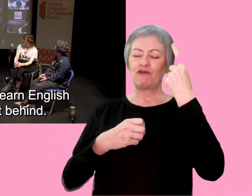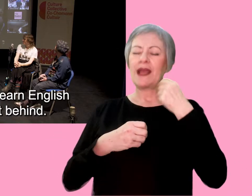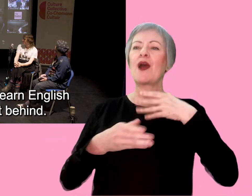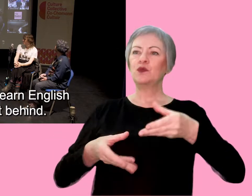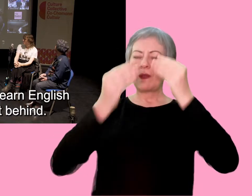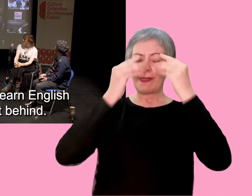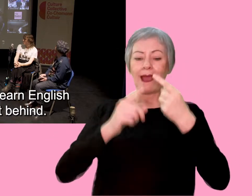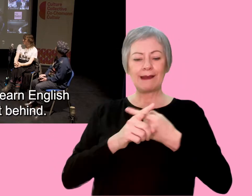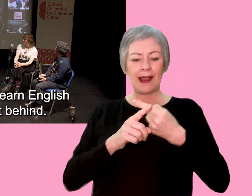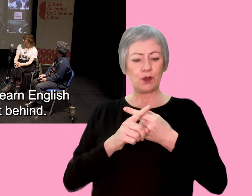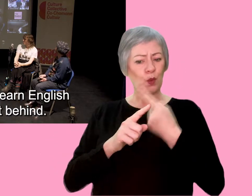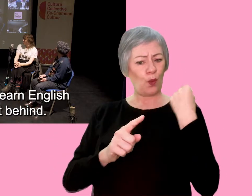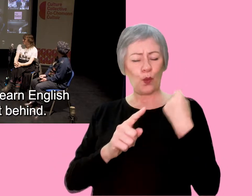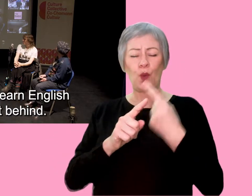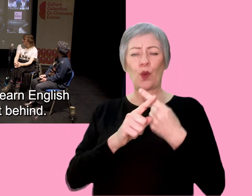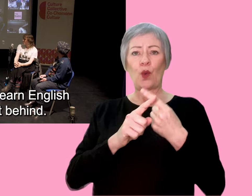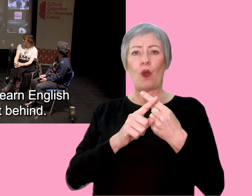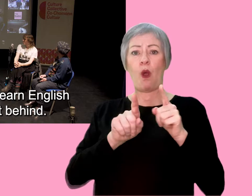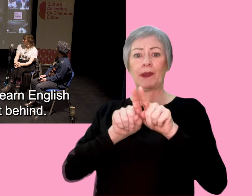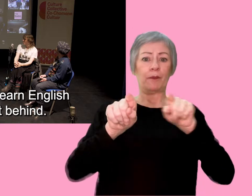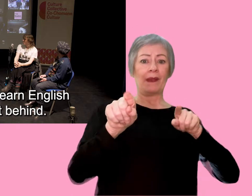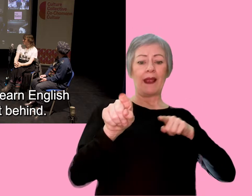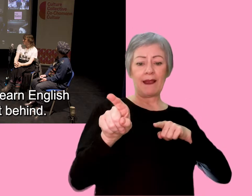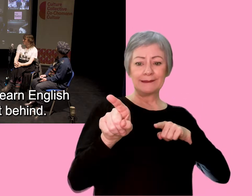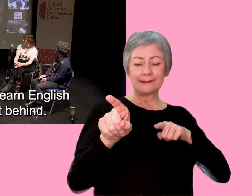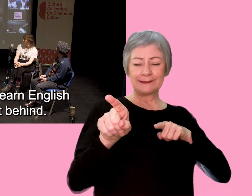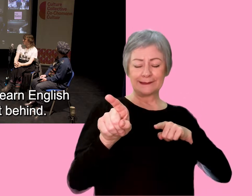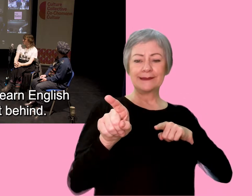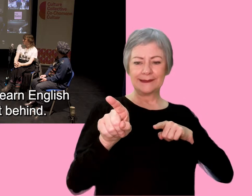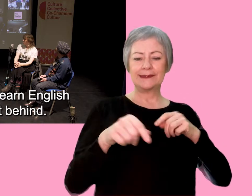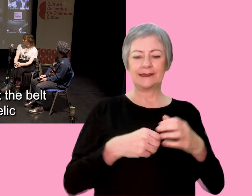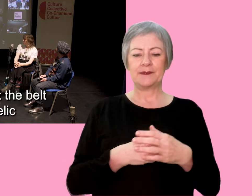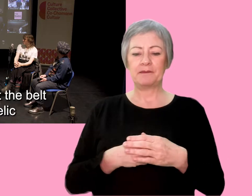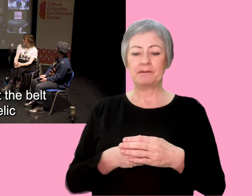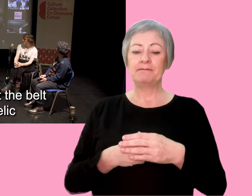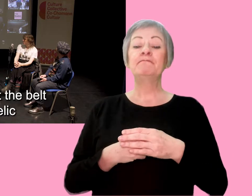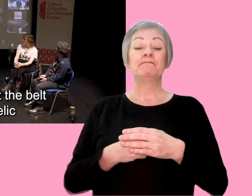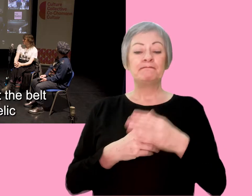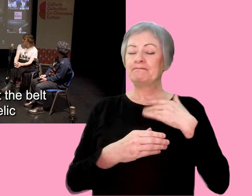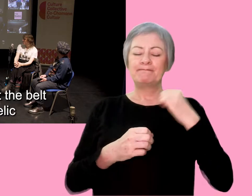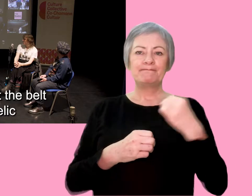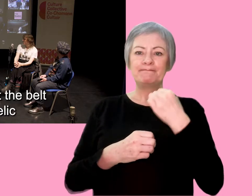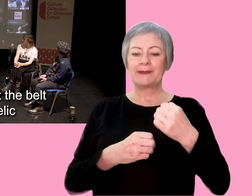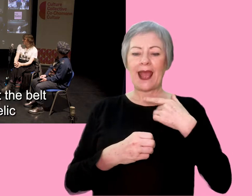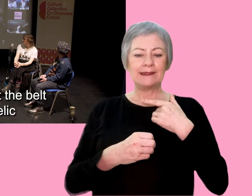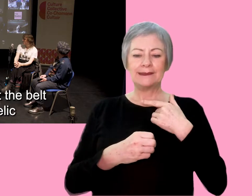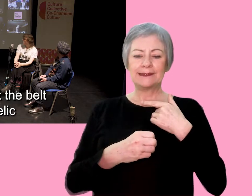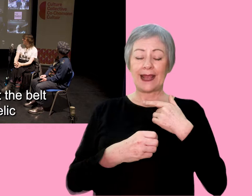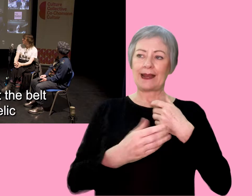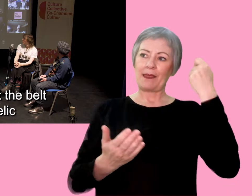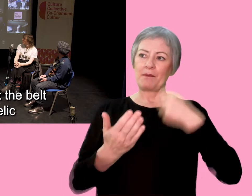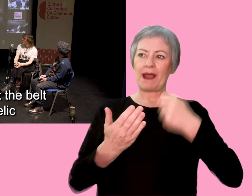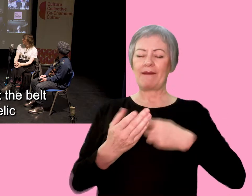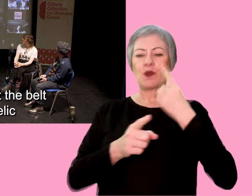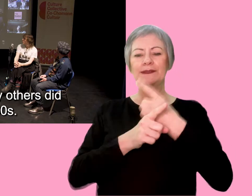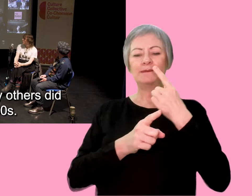geneem, met beerde Engelse gemal loe, je weet het rakel het jirig. Ach geforst nog, ha wie me fijne belters en klech